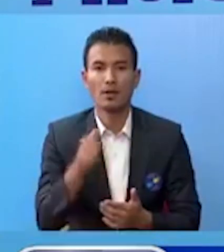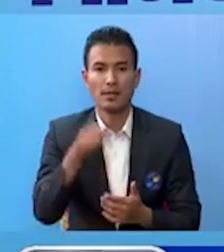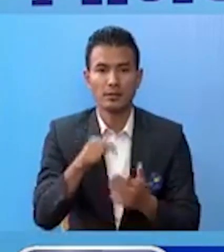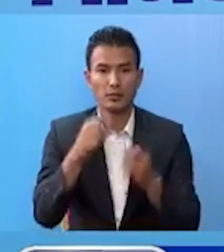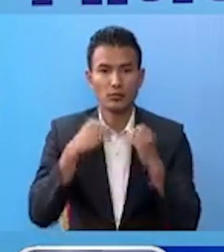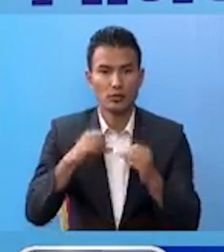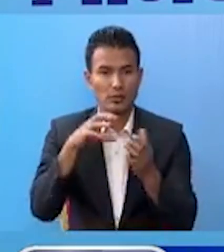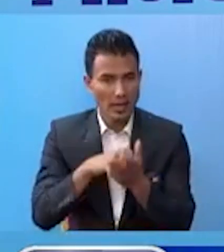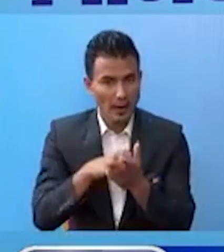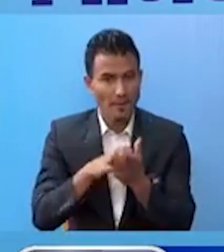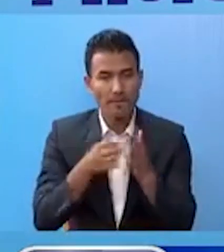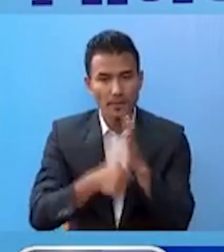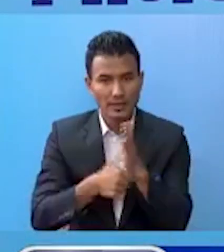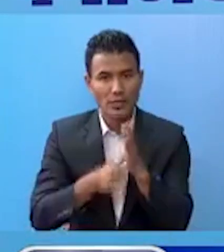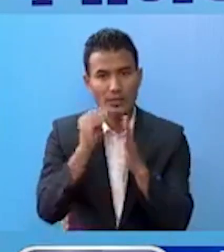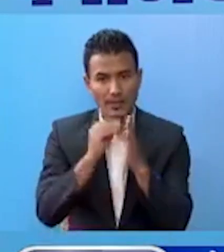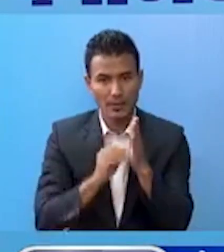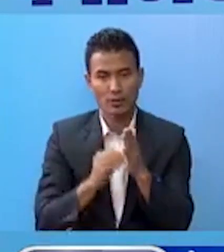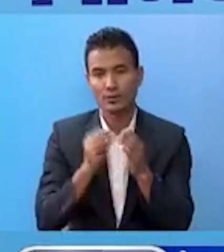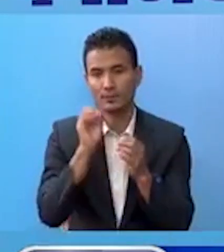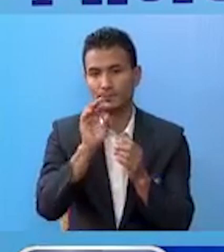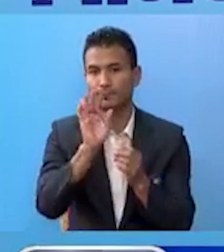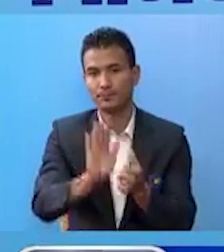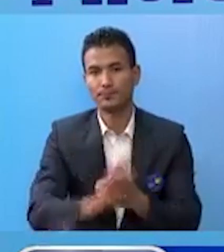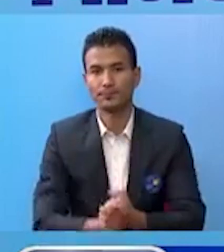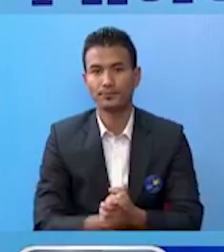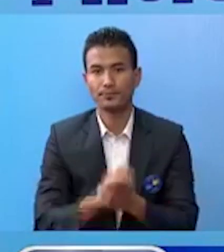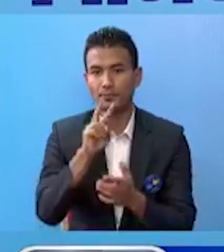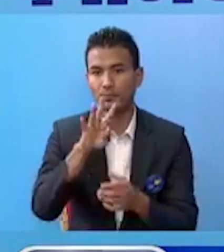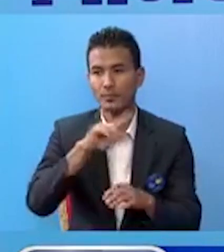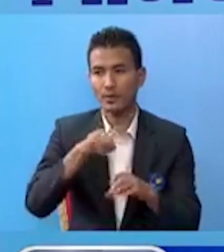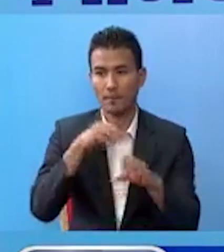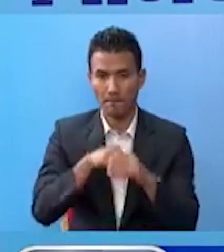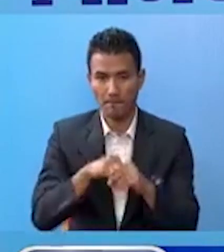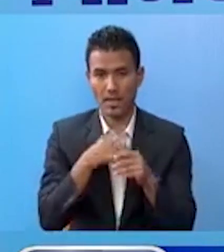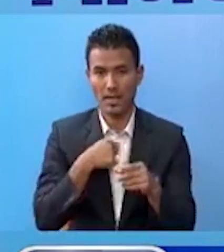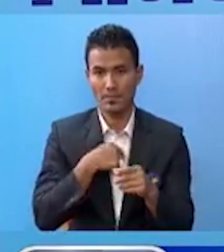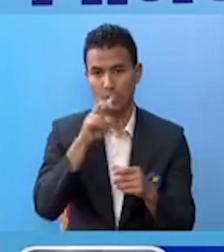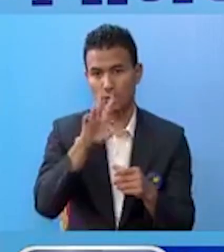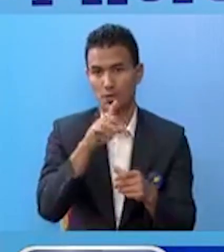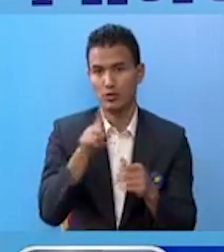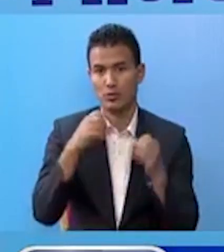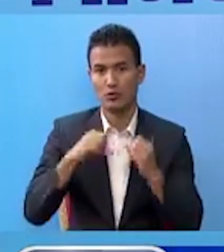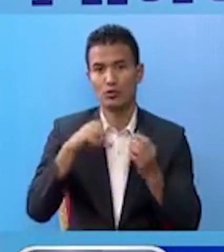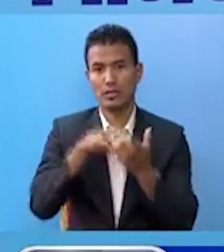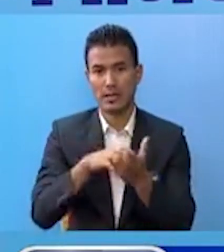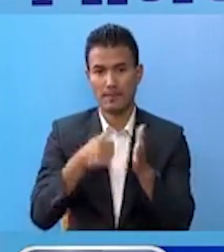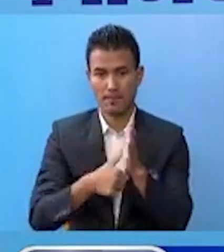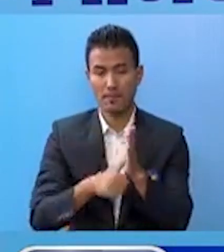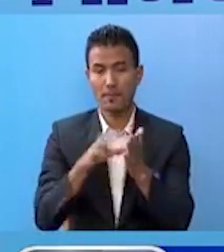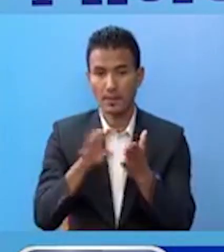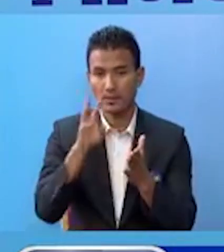आजको प्रयोगशालाको परीक्षण विवरणतिर लागौं। विगत 24 घण्टामा हाम्रो 25 वटा प्रयोगशालामा